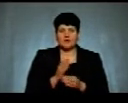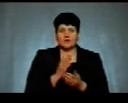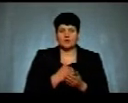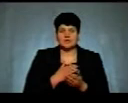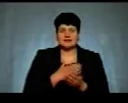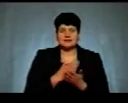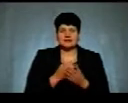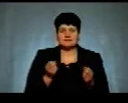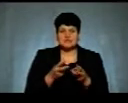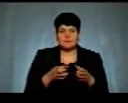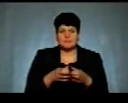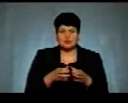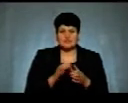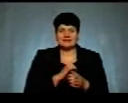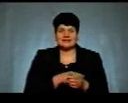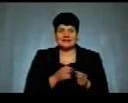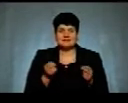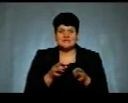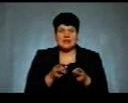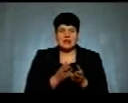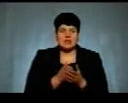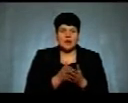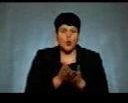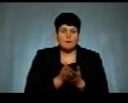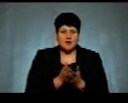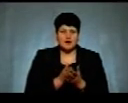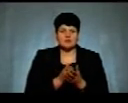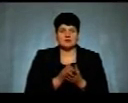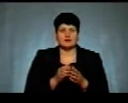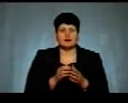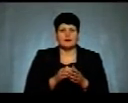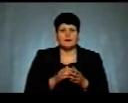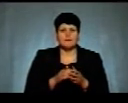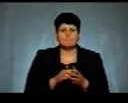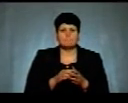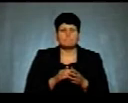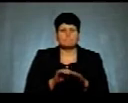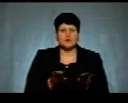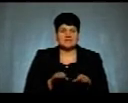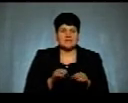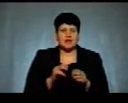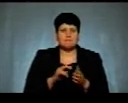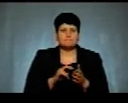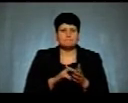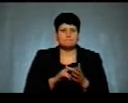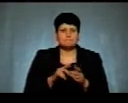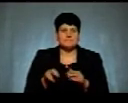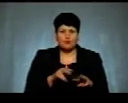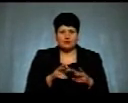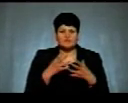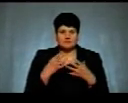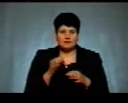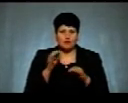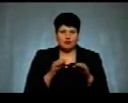спеціальні підрозділи частини, як сили спеціальних операцій, десантно-штурмові війська, морська піхота, де також пропорційна вже від